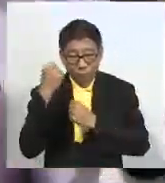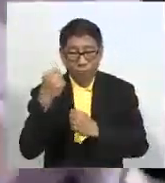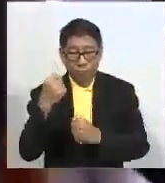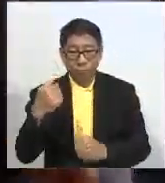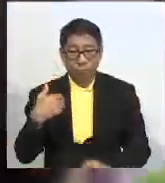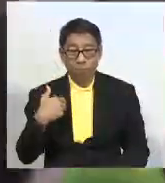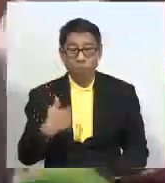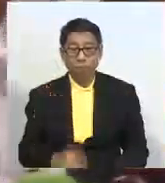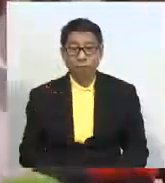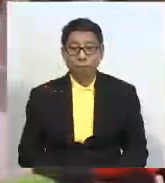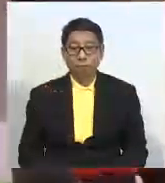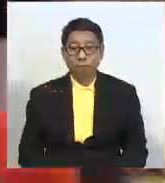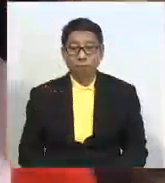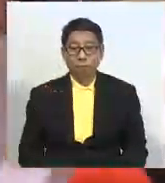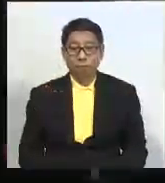ครับพี่